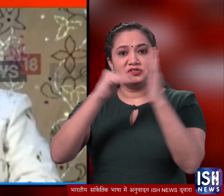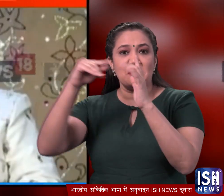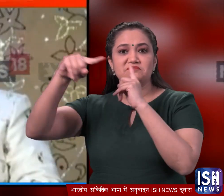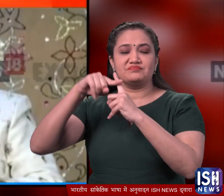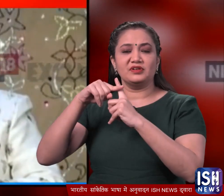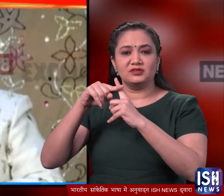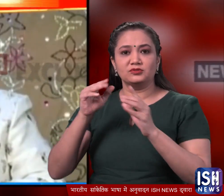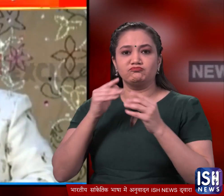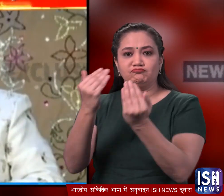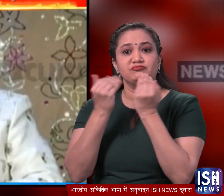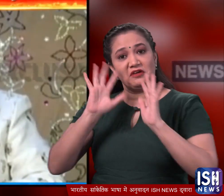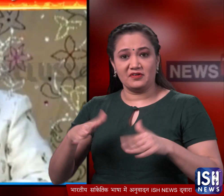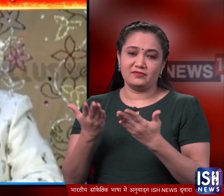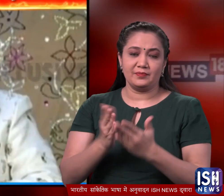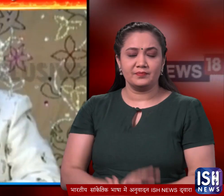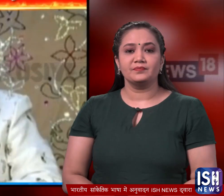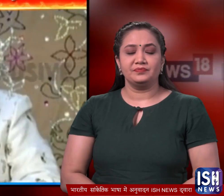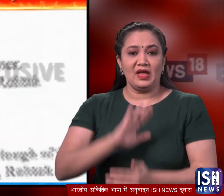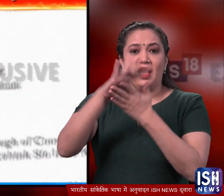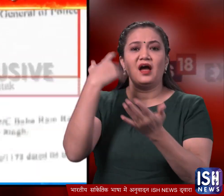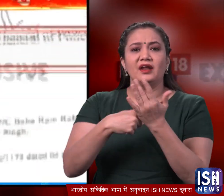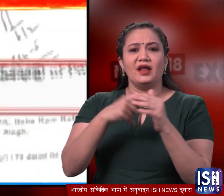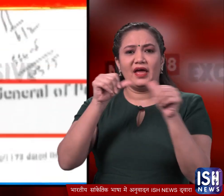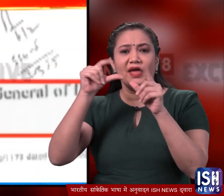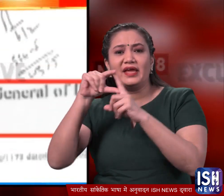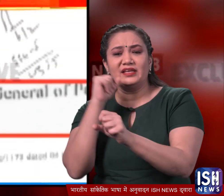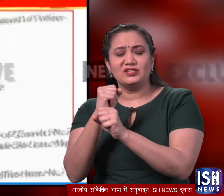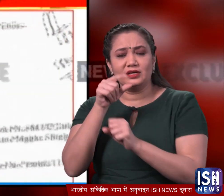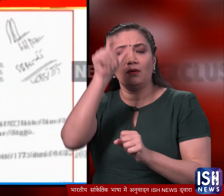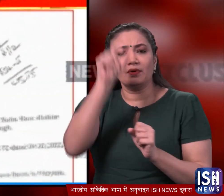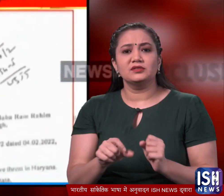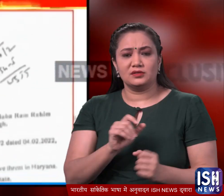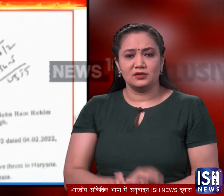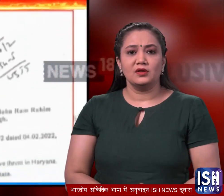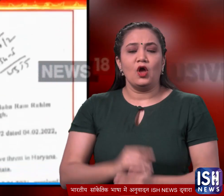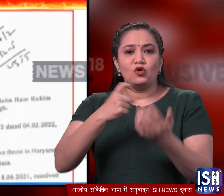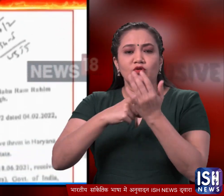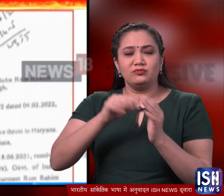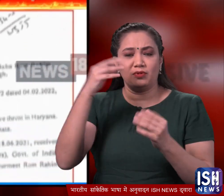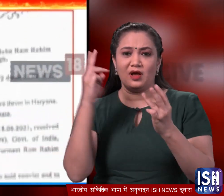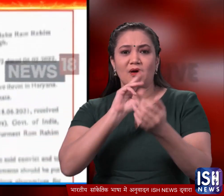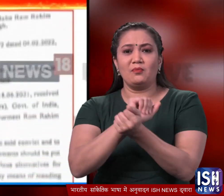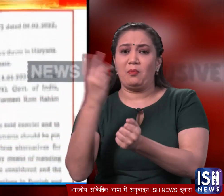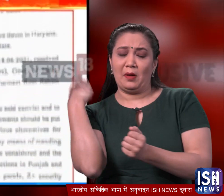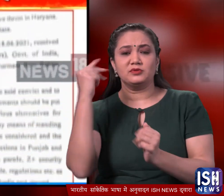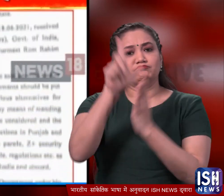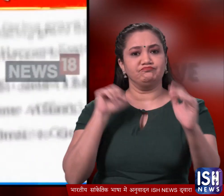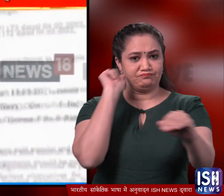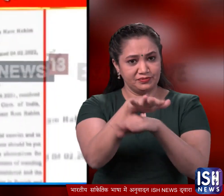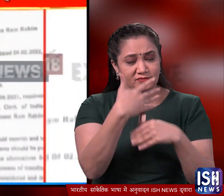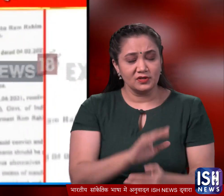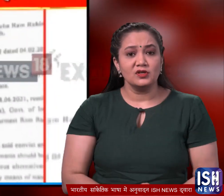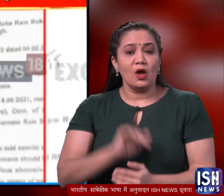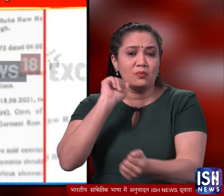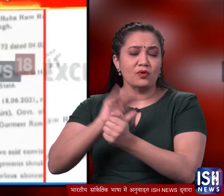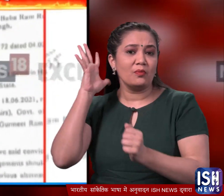अब Z+ कैटेगरी की सुरक्षा में रखा गया है। इस सिलसिले में हरियाणा के ADG CID की तरफ से रोहतक रेंज के कमिश्नर को एक चिट्ठी लिखी गई थी,